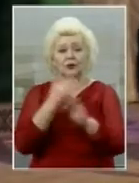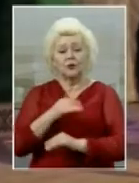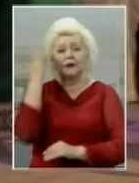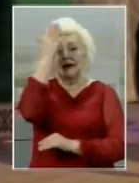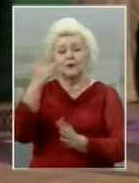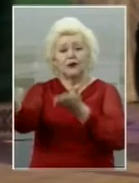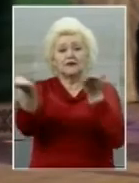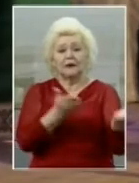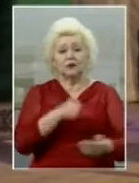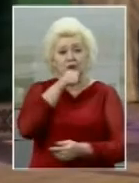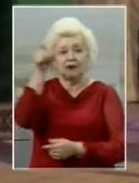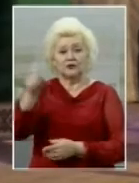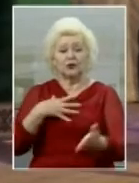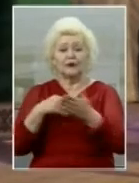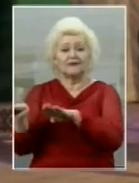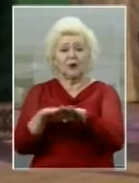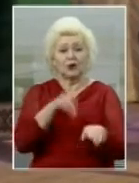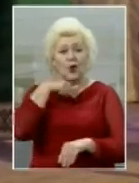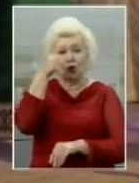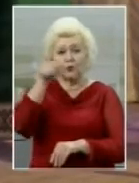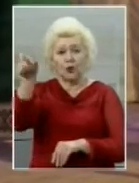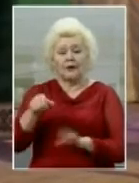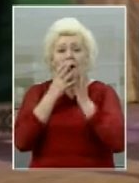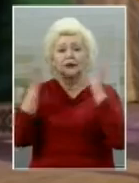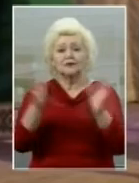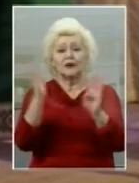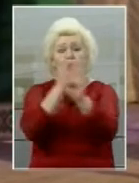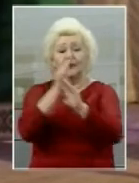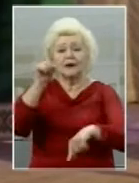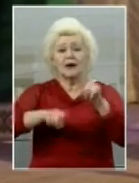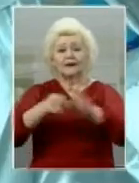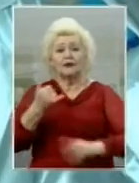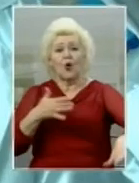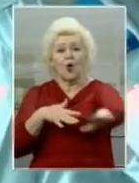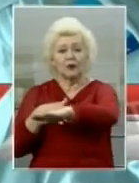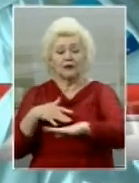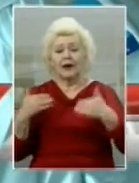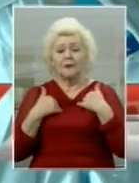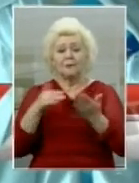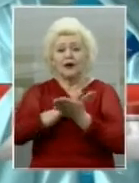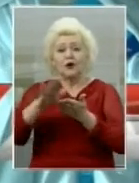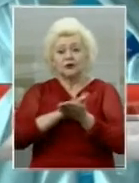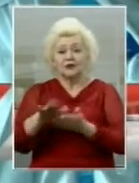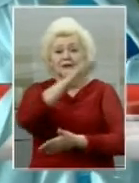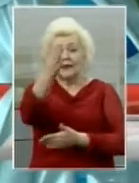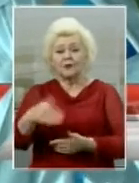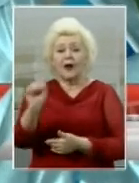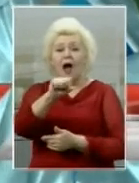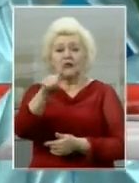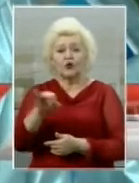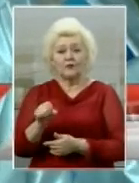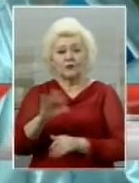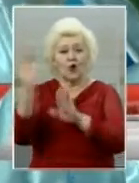вміють залучати і дорослих, і своїх однолітків до збереження природи рідного краю. Ми очищаємо берег Азовського моря. Ми